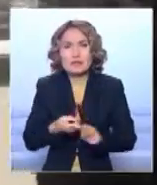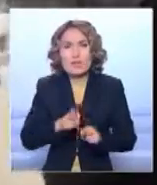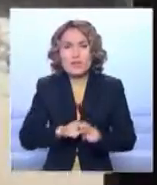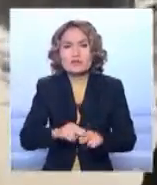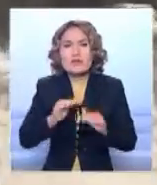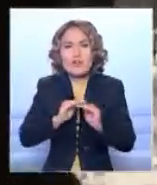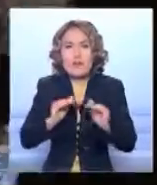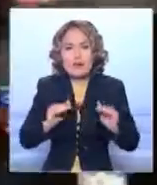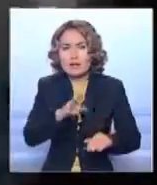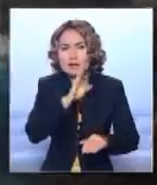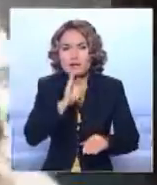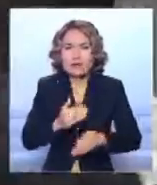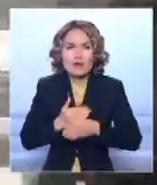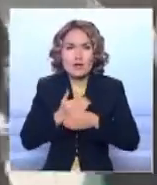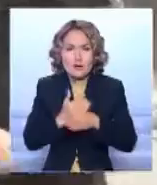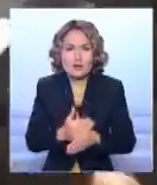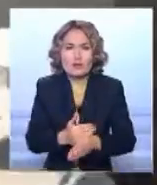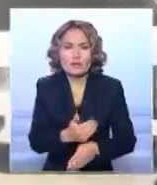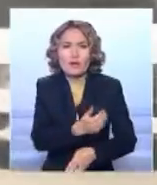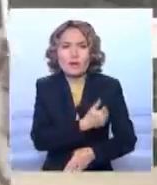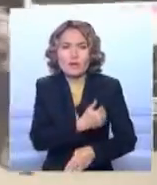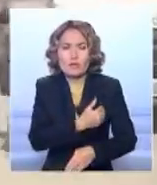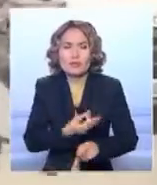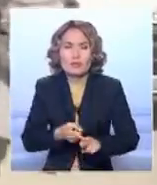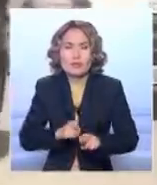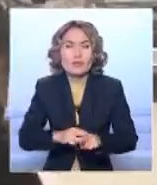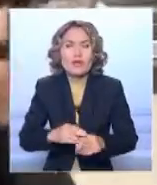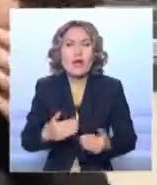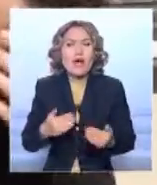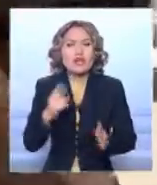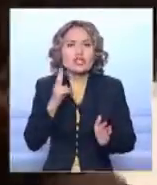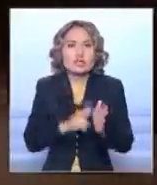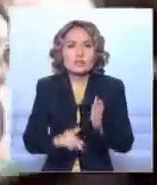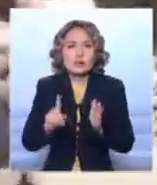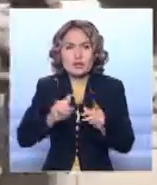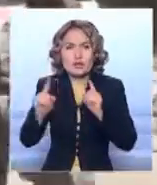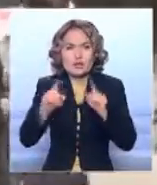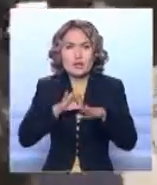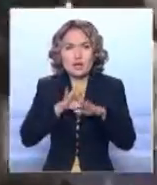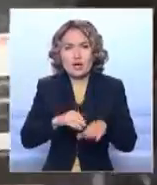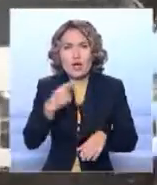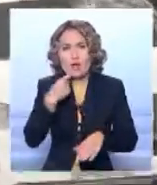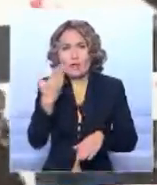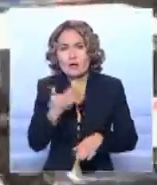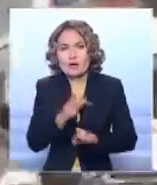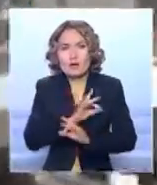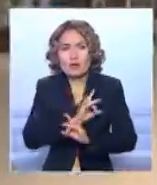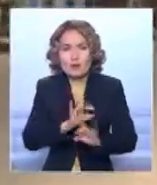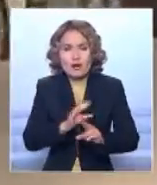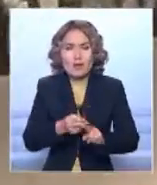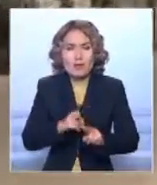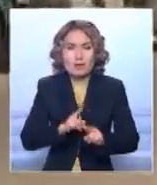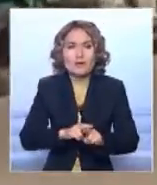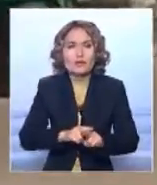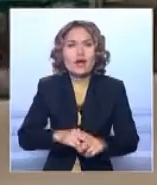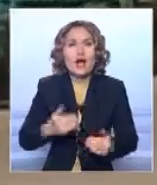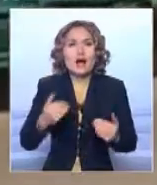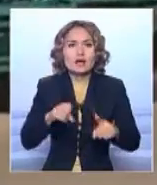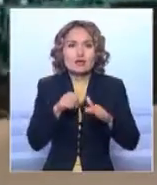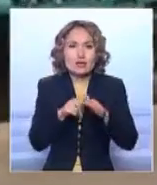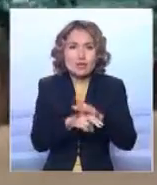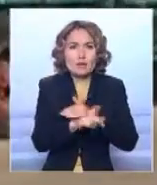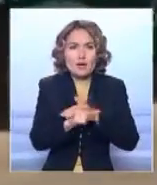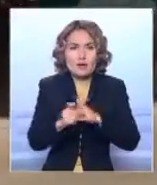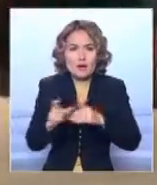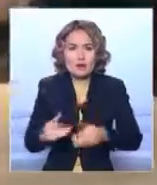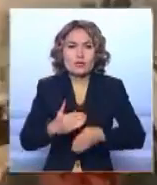Ал Нью-Йоркте өтіп жатқан Біріккен ұлттар ұйымының бас ассамблеясының 71-ші сессиясында сөз сөйлеген Маурисио Макри мигранттардың